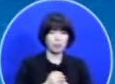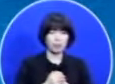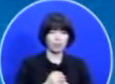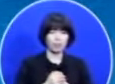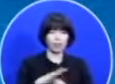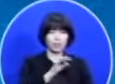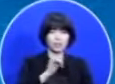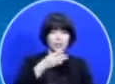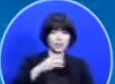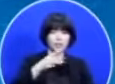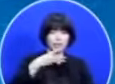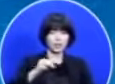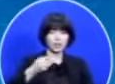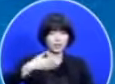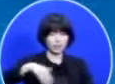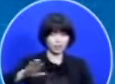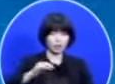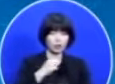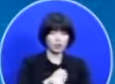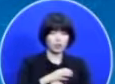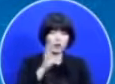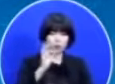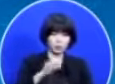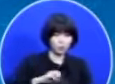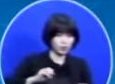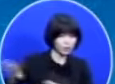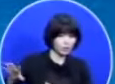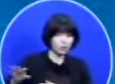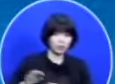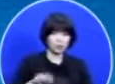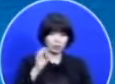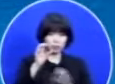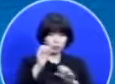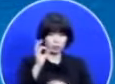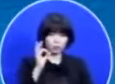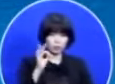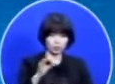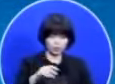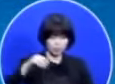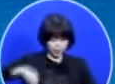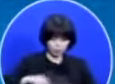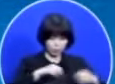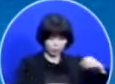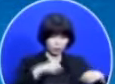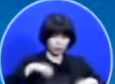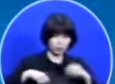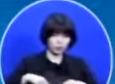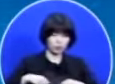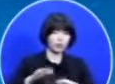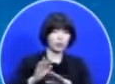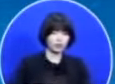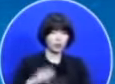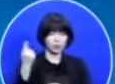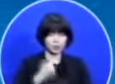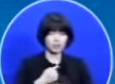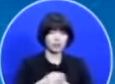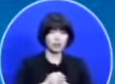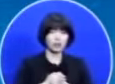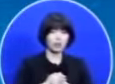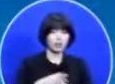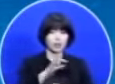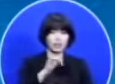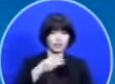이태리의 간다고 해서 돈을 잃어 버릴까봐 이곳저곳에 돈을 나누어 집어 놓고 왔는데 이태리